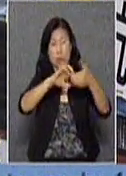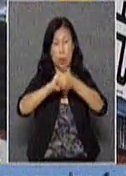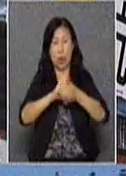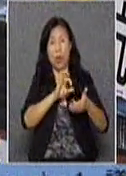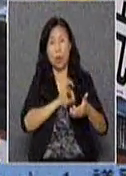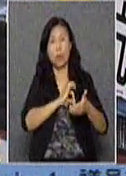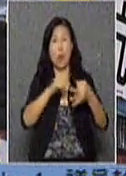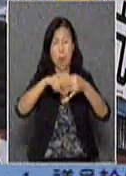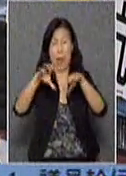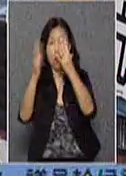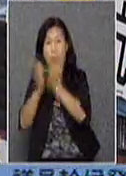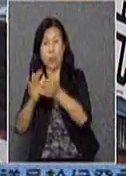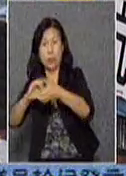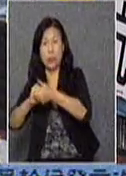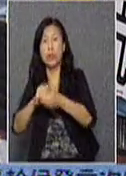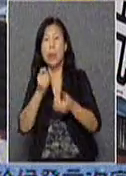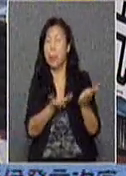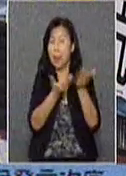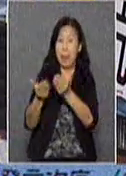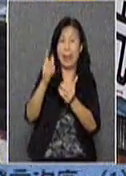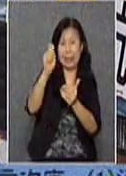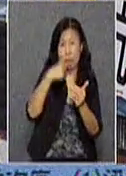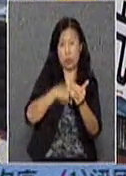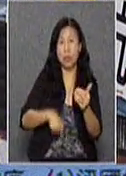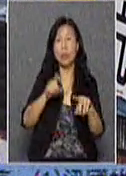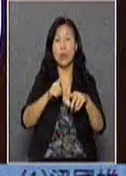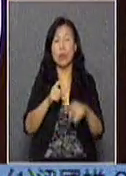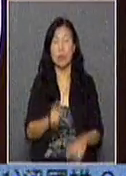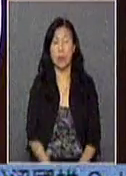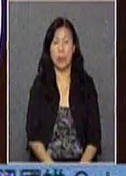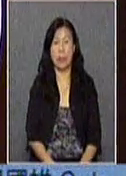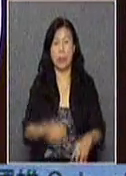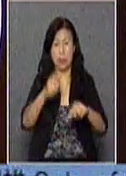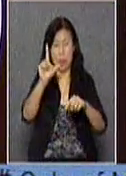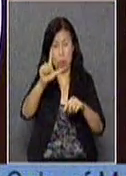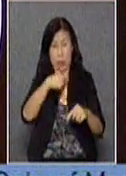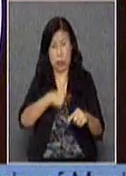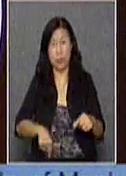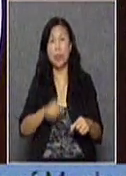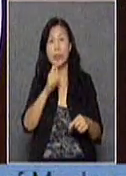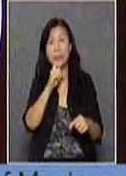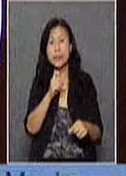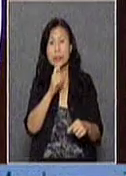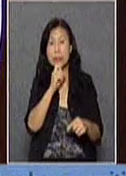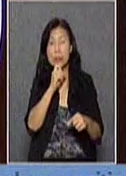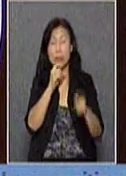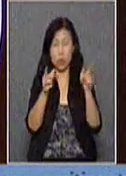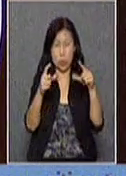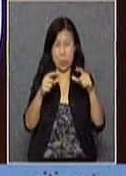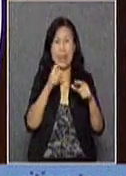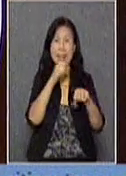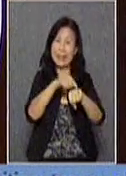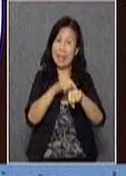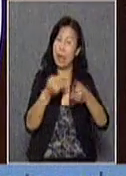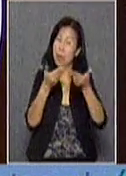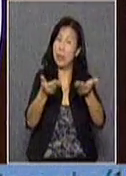建聯。咁所以我亦都讓譚耀宗議員對梁國雄議員咧作咗一段嘅回應嘅，